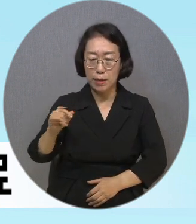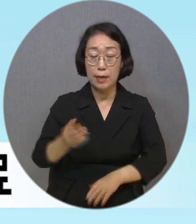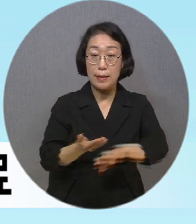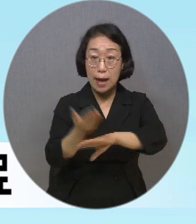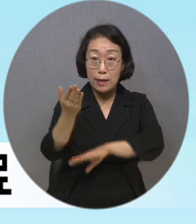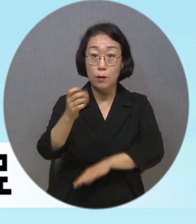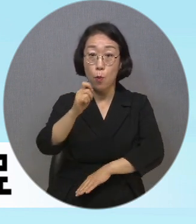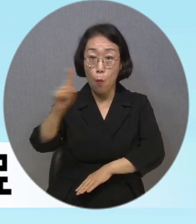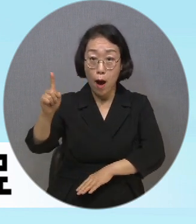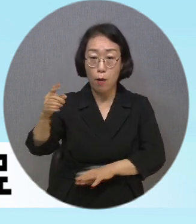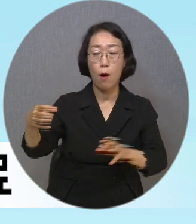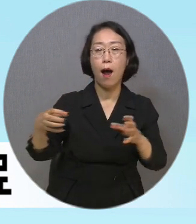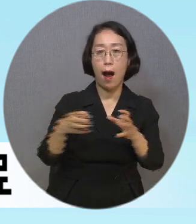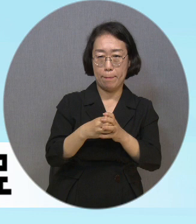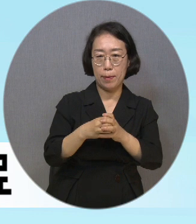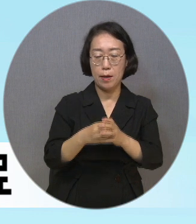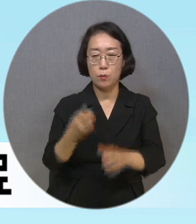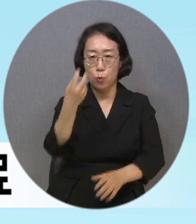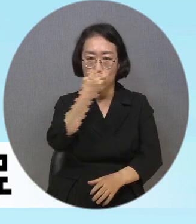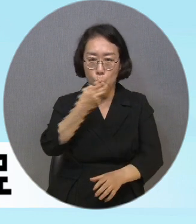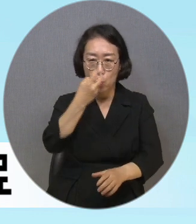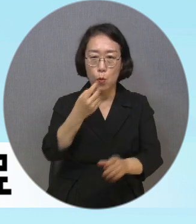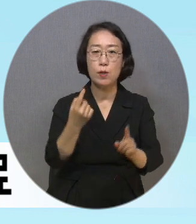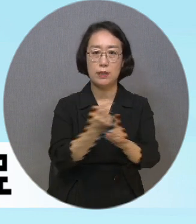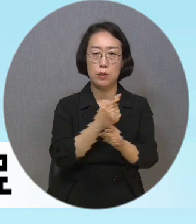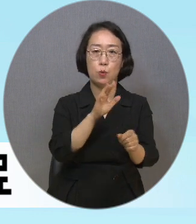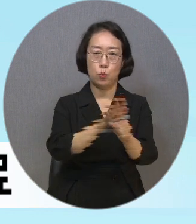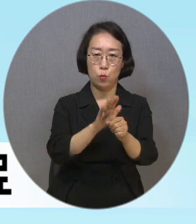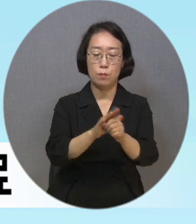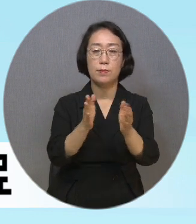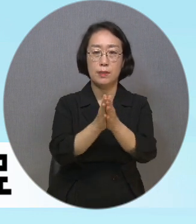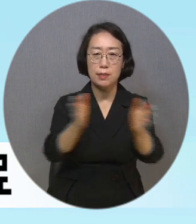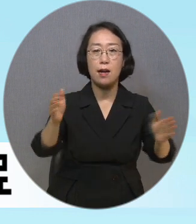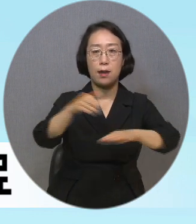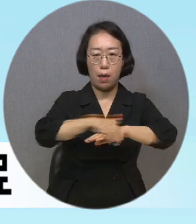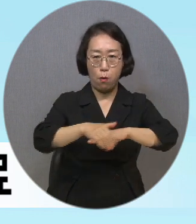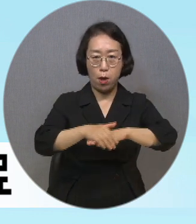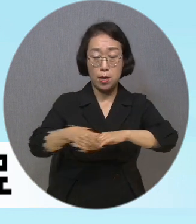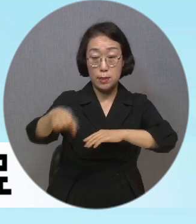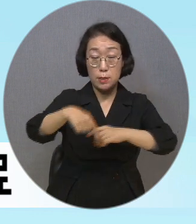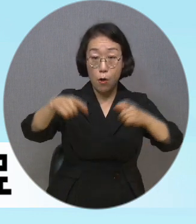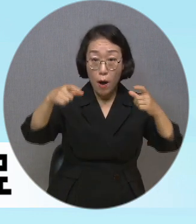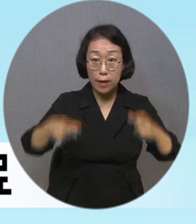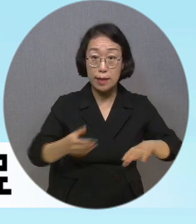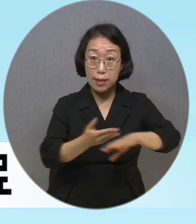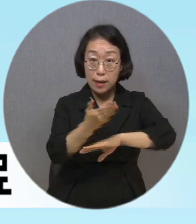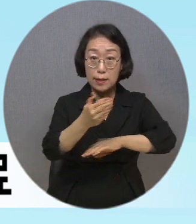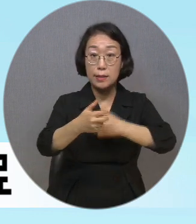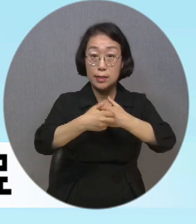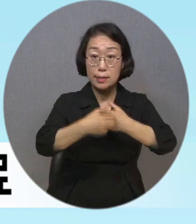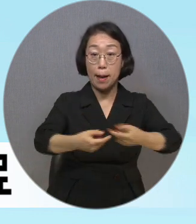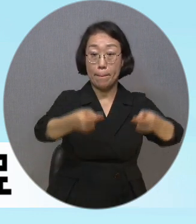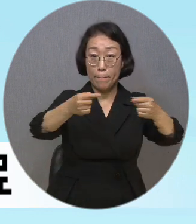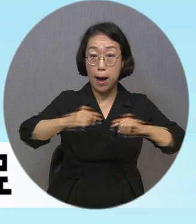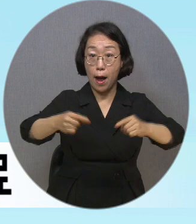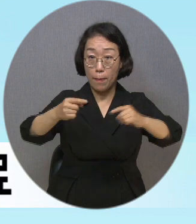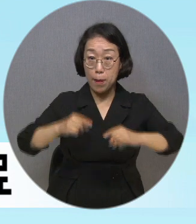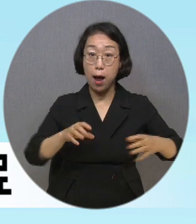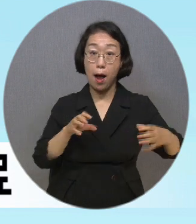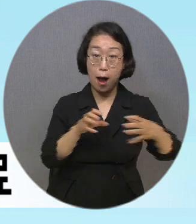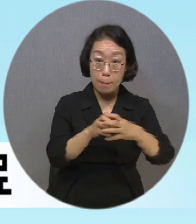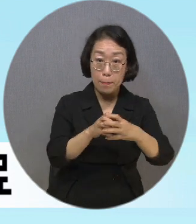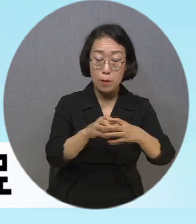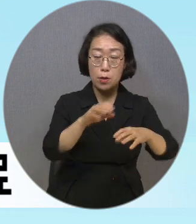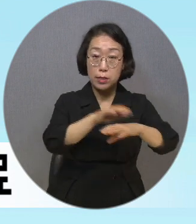소아과 전문의와 협력할 계획입니다. 아울러 지역 내 타병원 소속 전문의의 진료 참여 등 지역별 의료